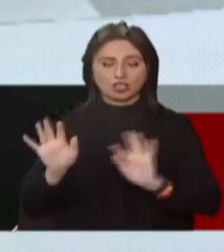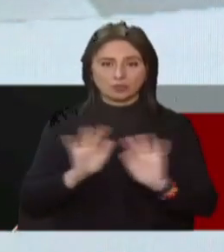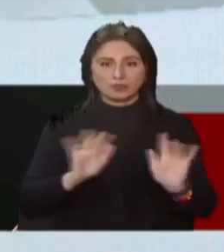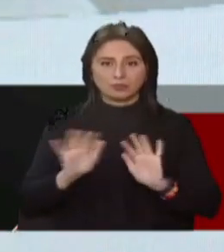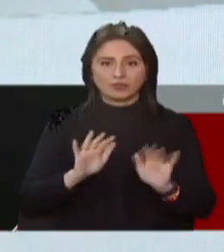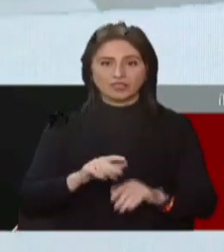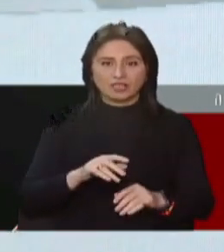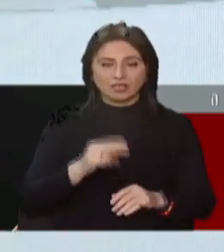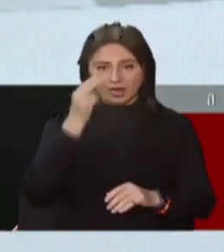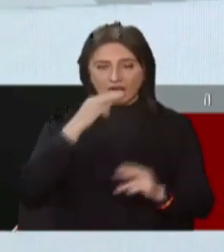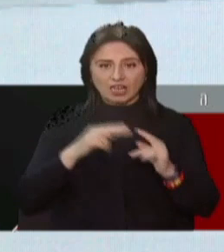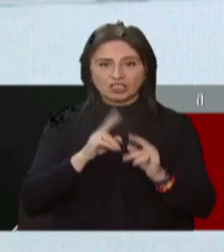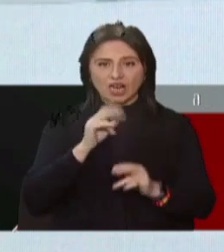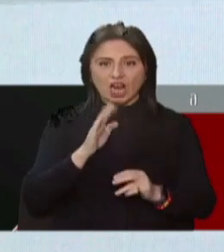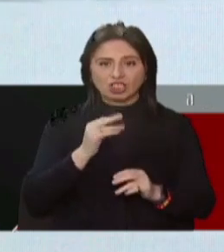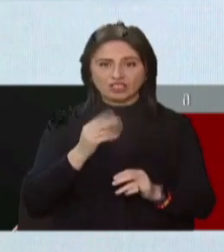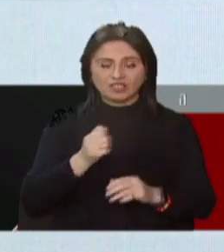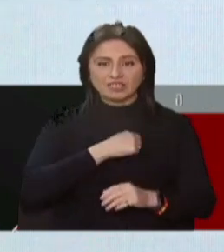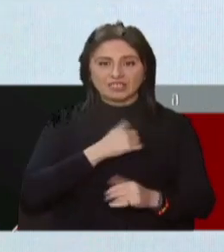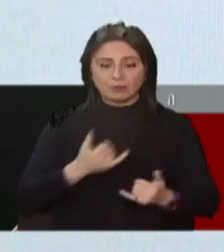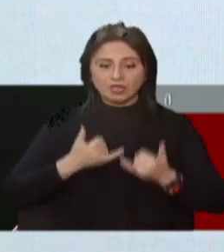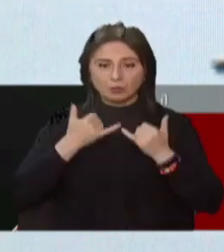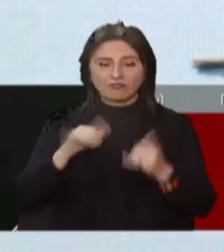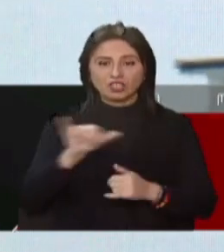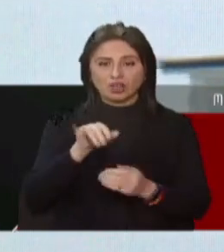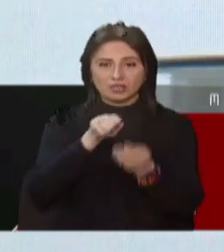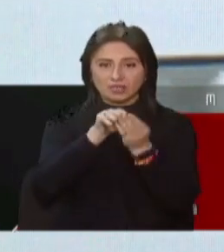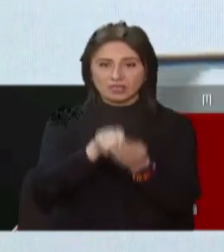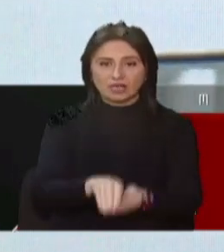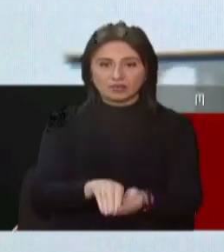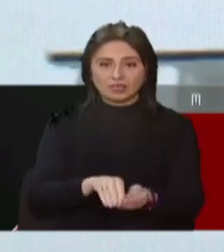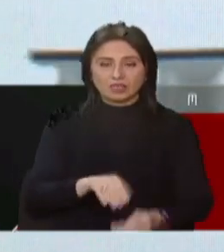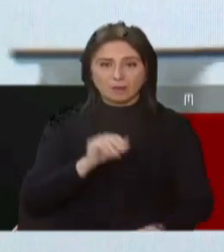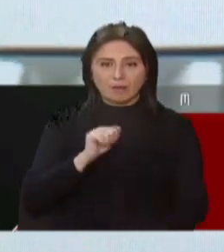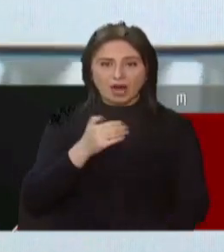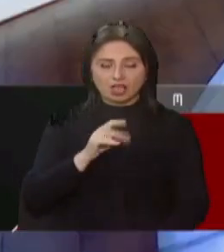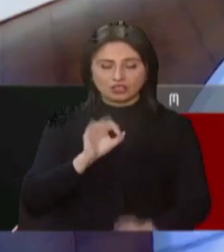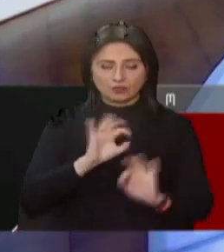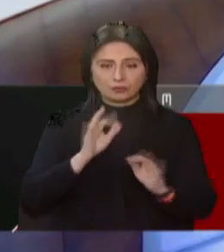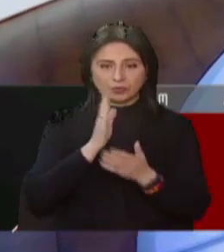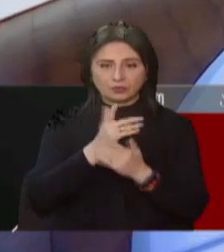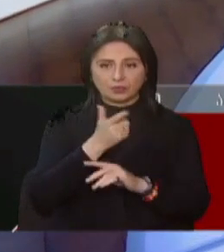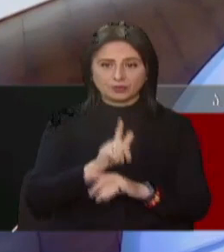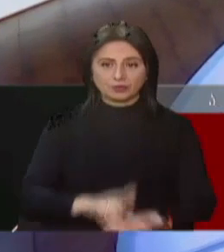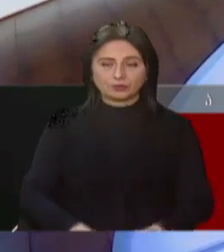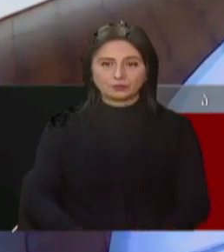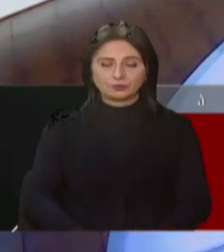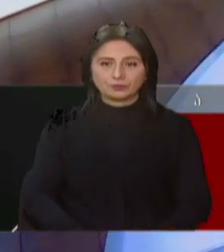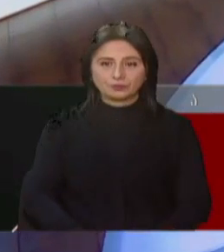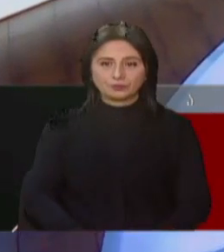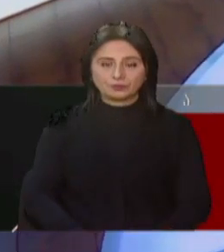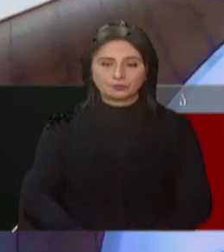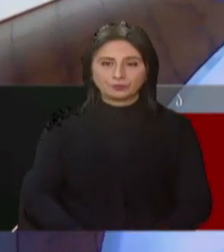areops cașuotis eclesiași. Mă sam cadropate vii șabat stacr zâlavem, tatia ma cașuli și mă curte bahla pirda pireterși, tatia